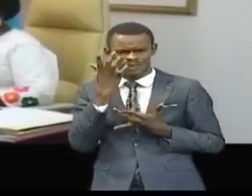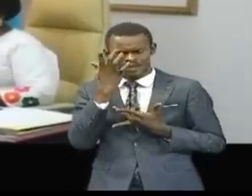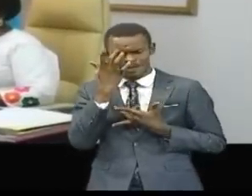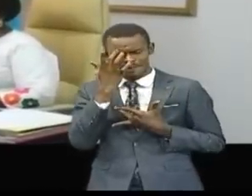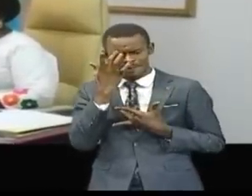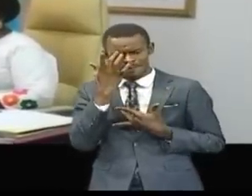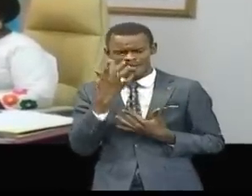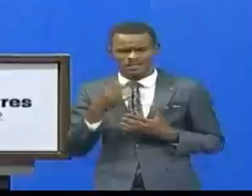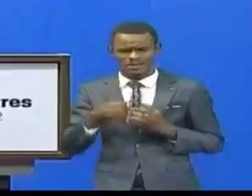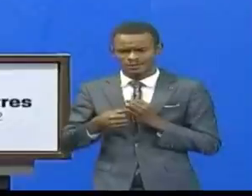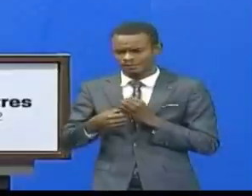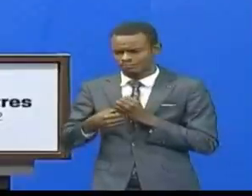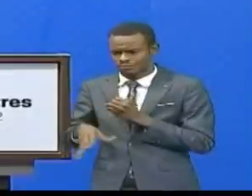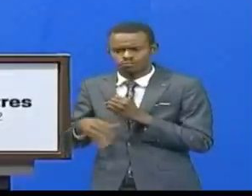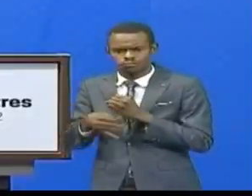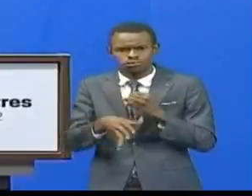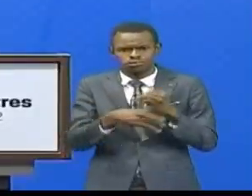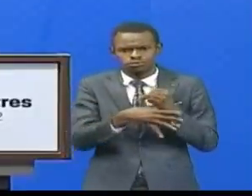monkeypox.